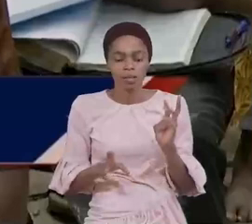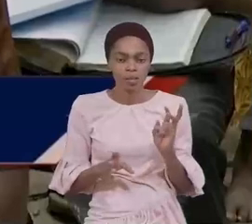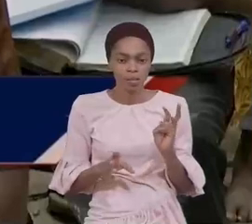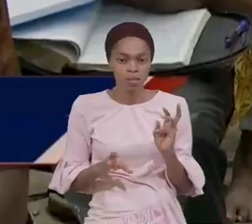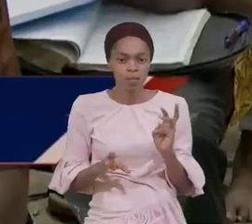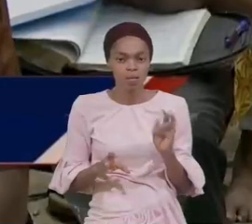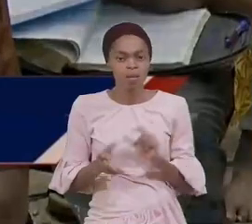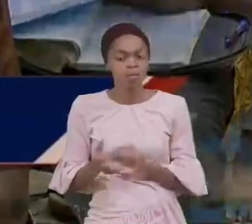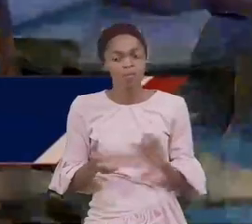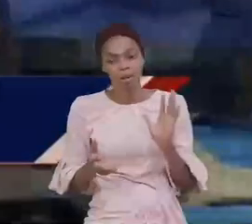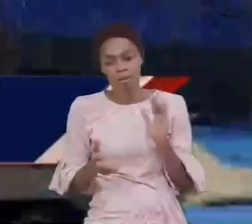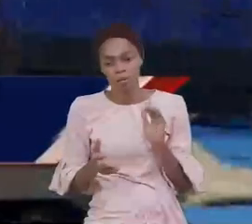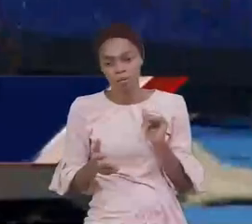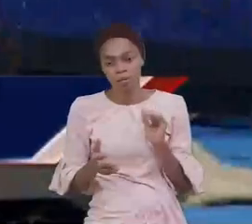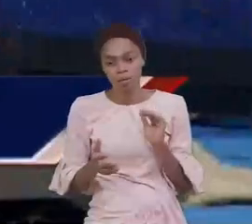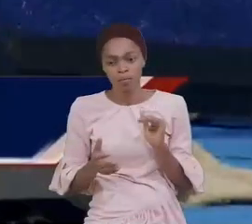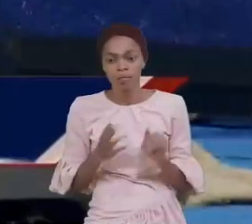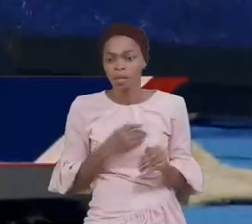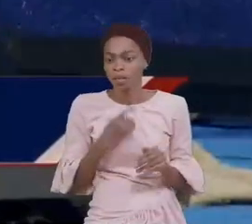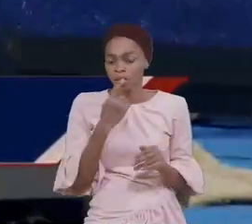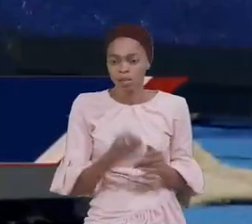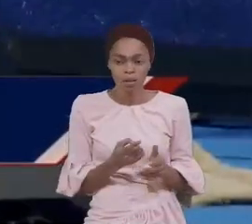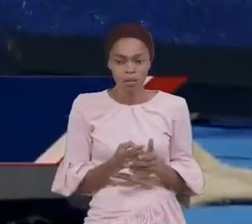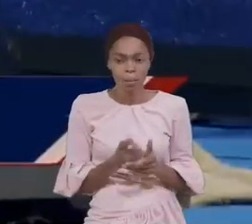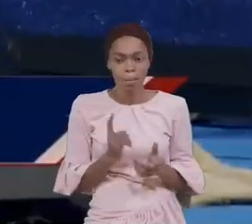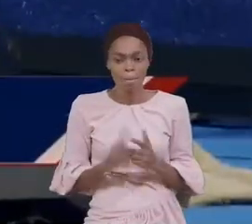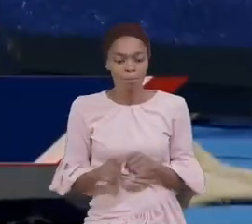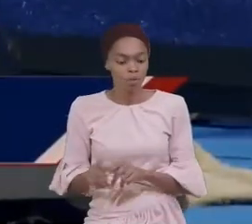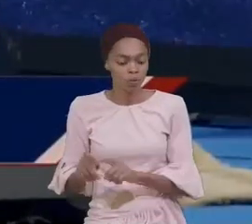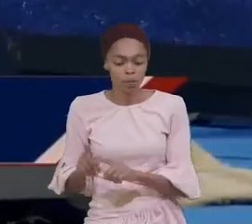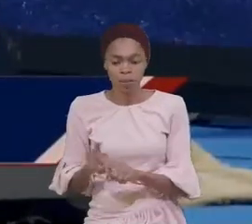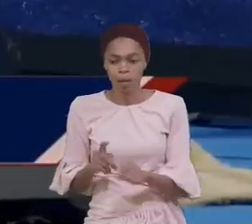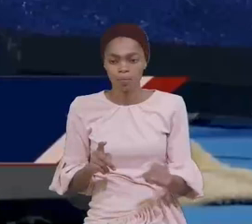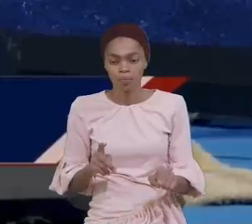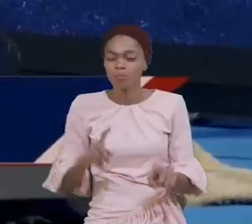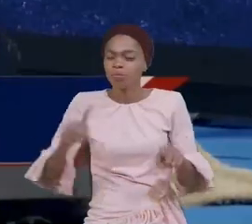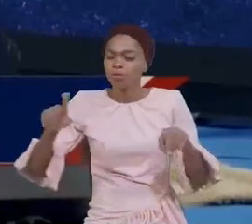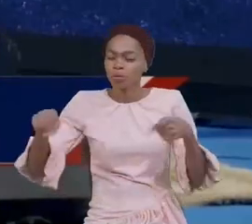Marc 16, verset 15. Puis il leur dit, allez